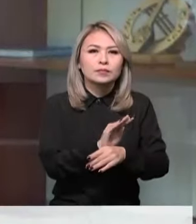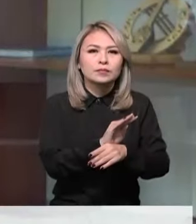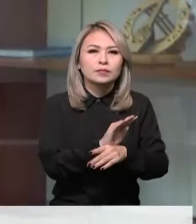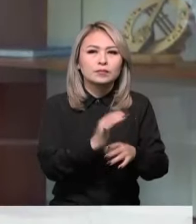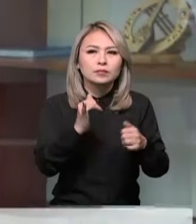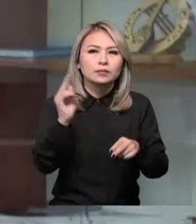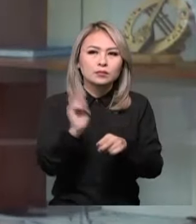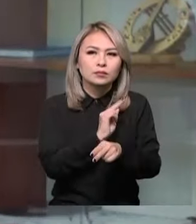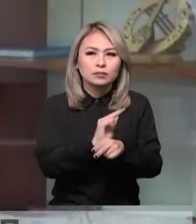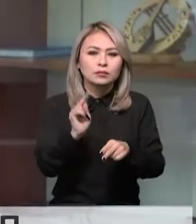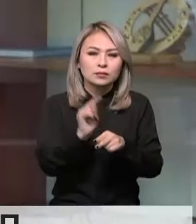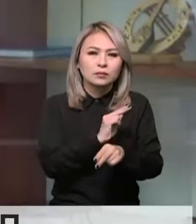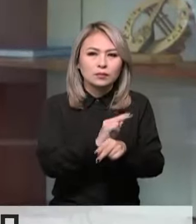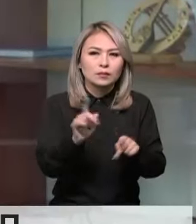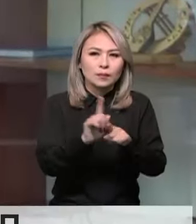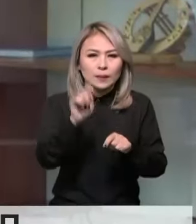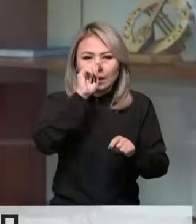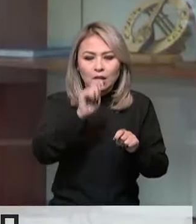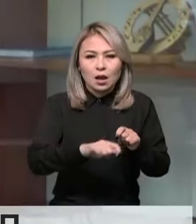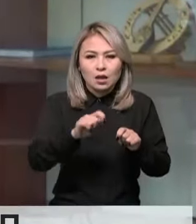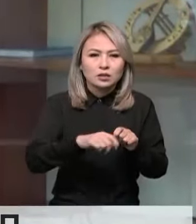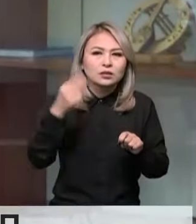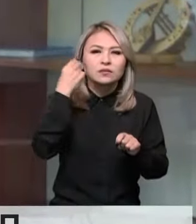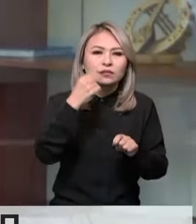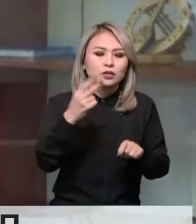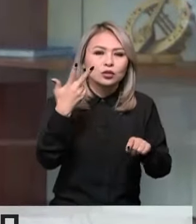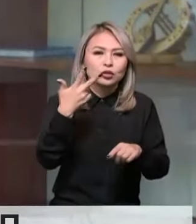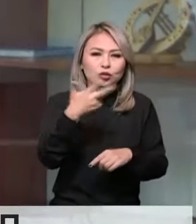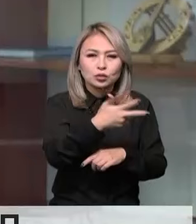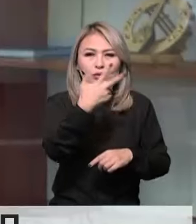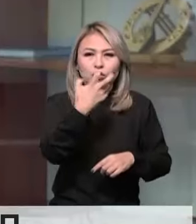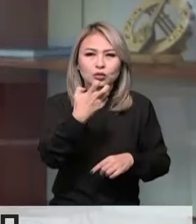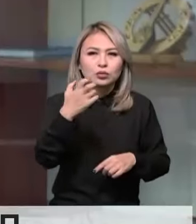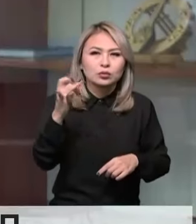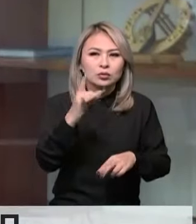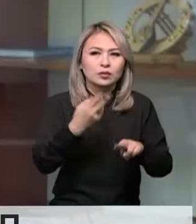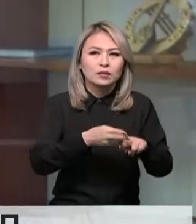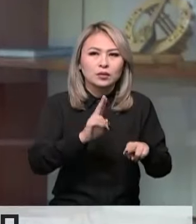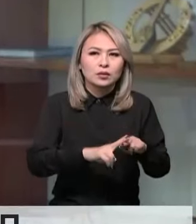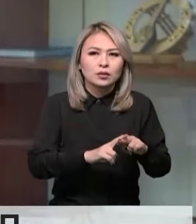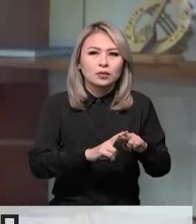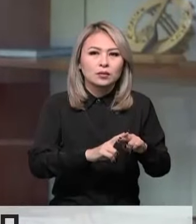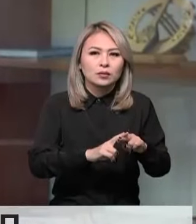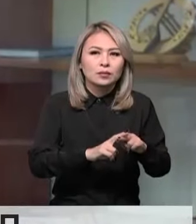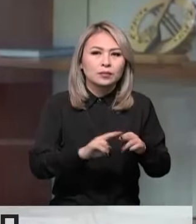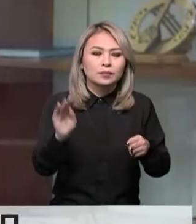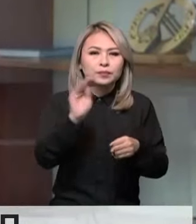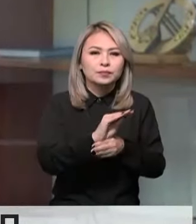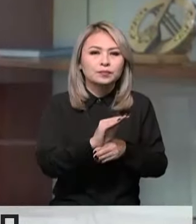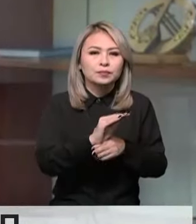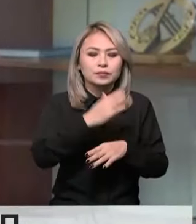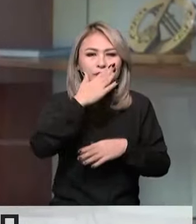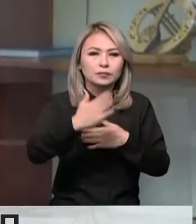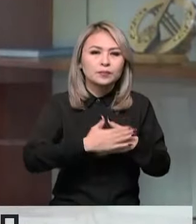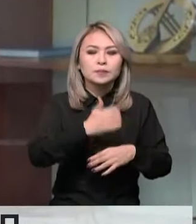жөндеу жұмыстарының сапасын тексеруге 3300 рет бардық. Нәтижесінде 11 мыңға жуық